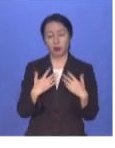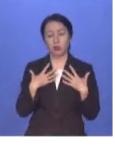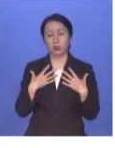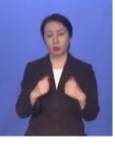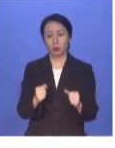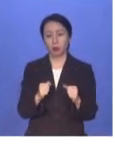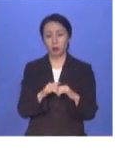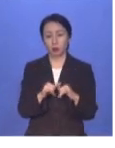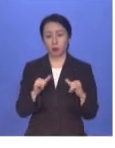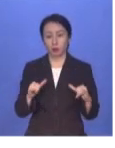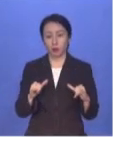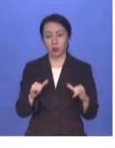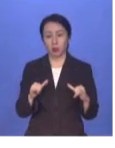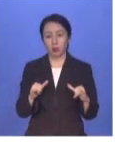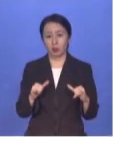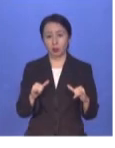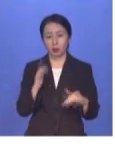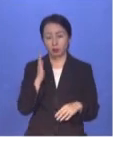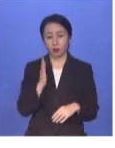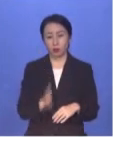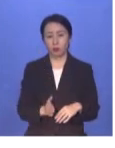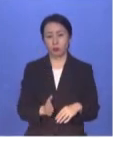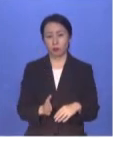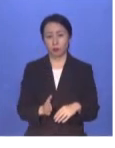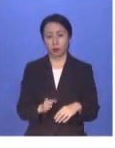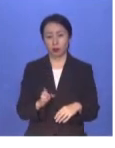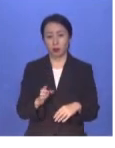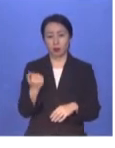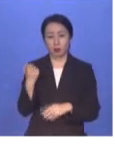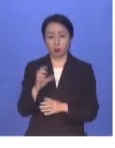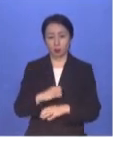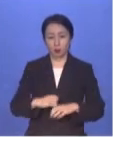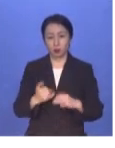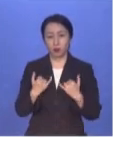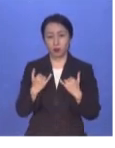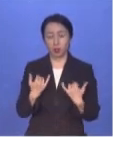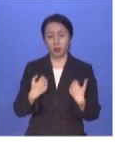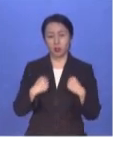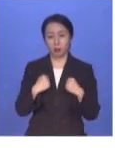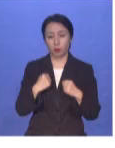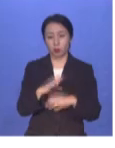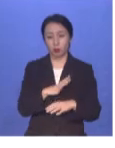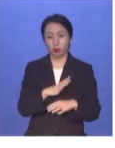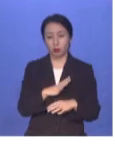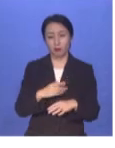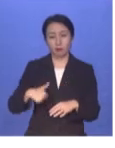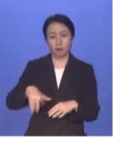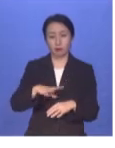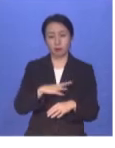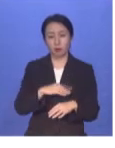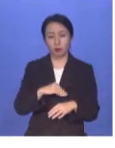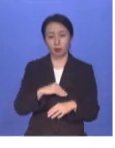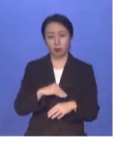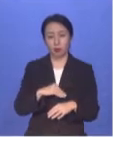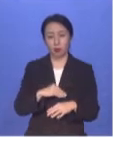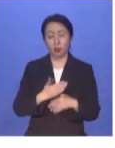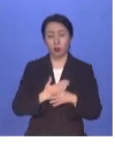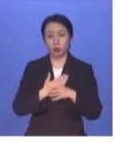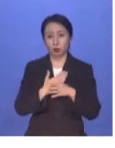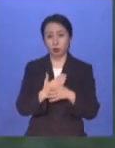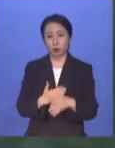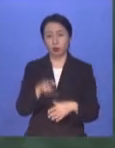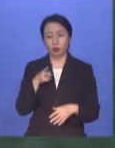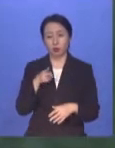шынықтыруды дамытуға басымдық берілген. Жерлестеріміз үшін спортты барынша қолжетімді